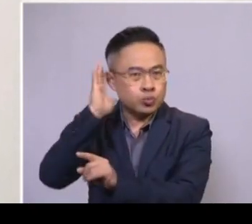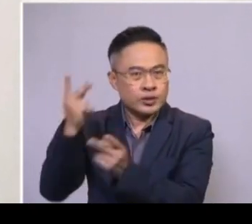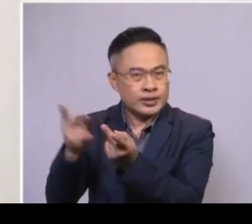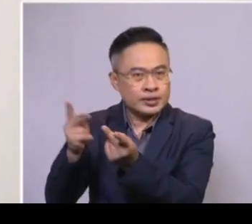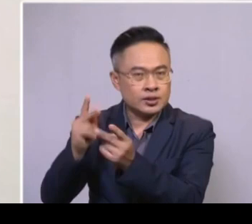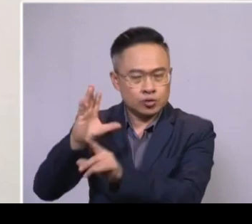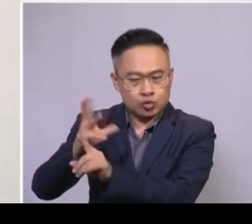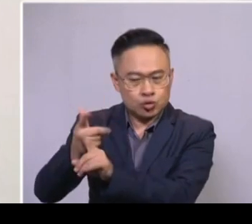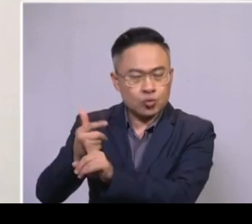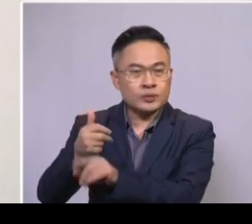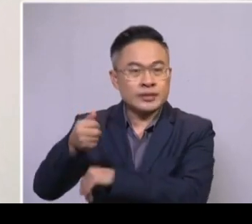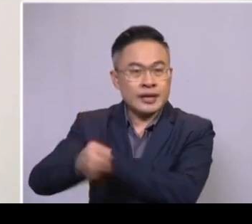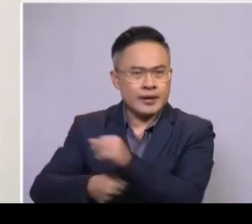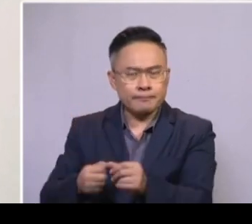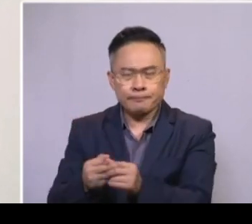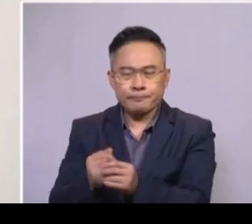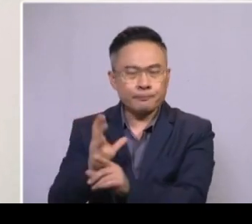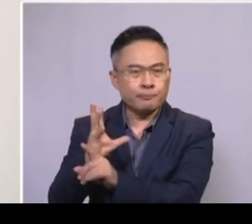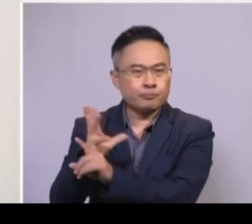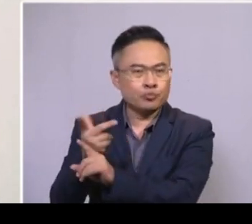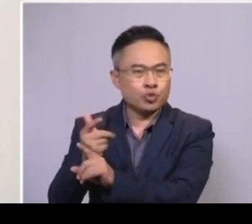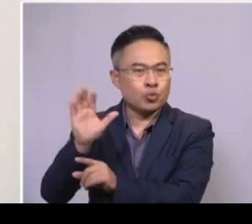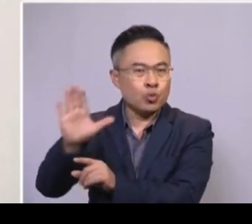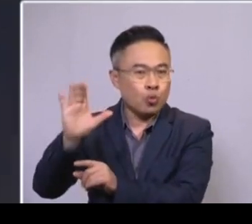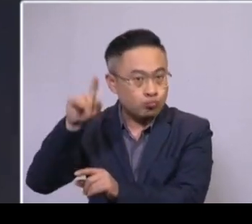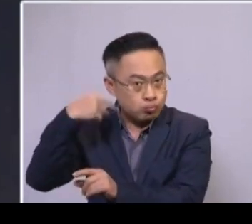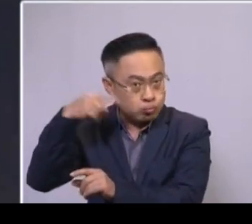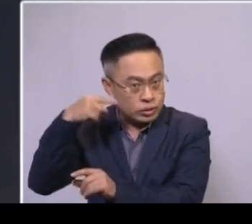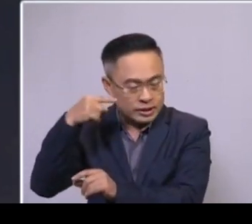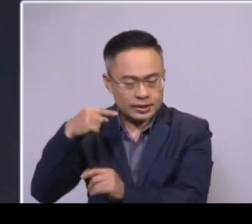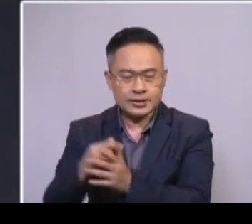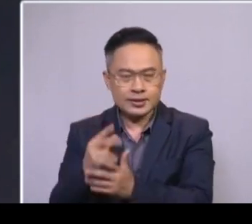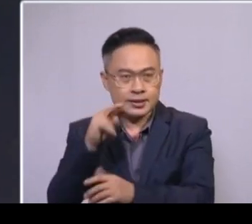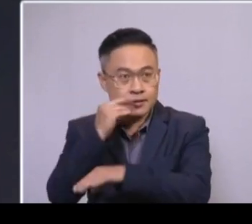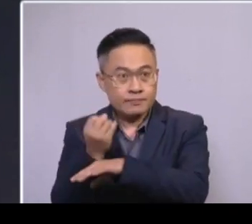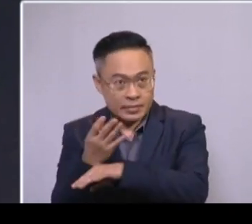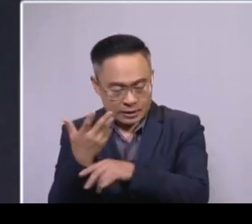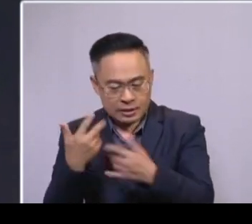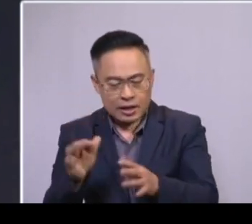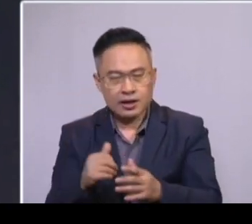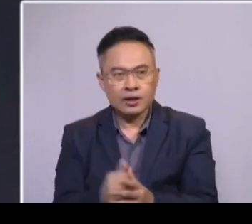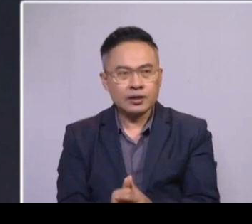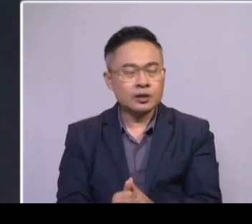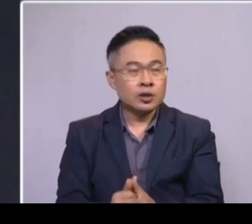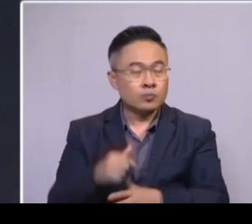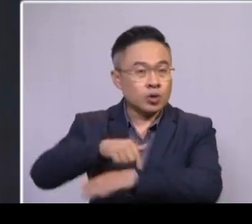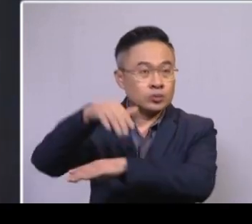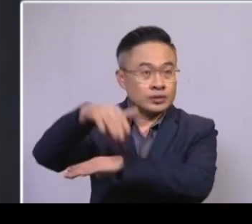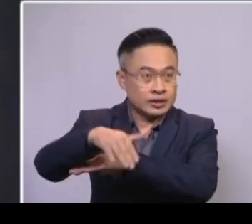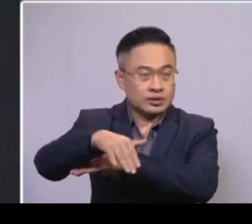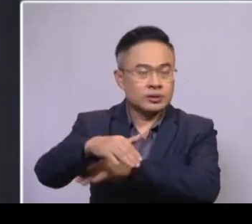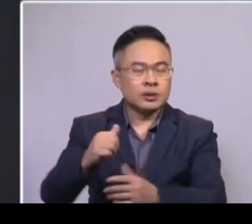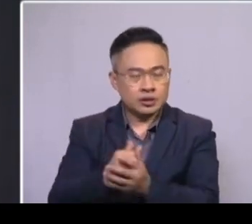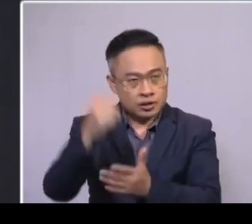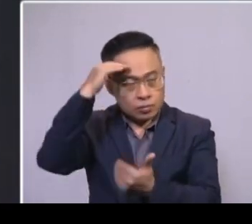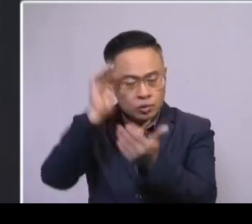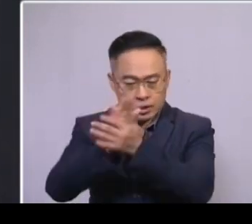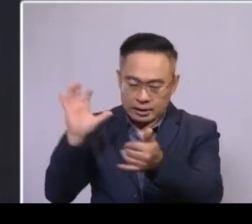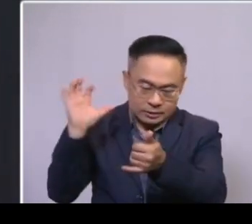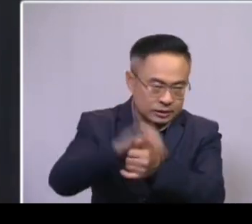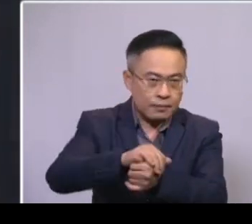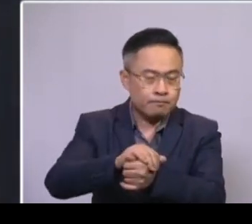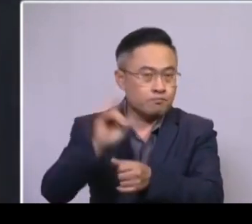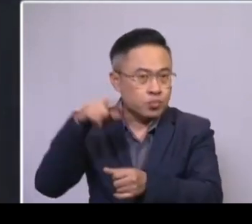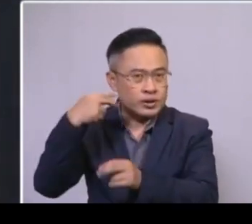ที่คบกับตัวเพชรลดาแล้วในช่วงวันเดียวกันตอนค่ำตามจับนางสาว